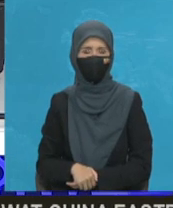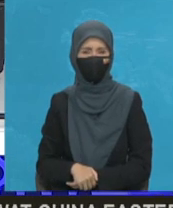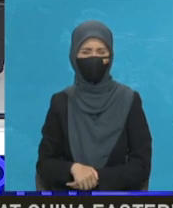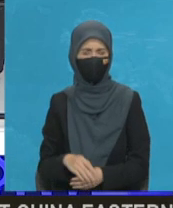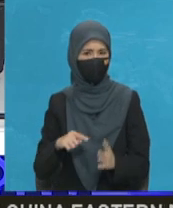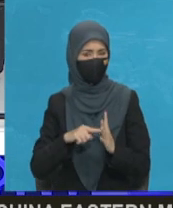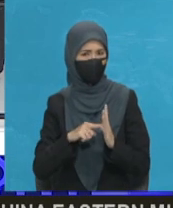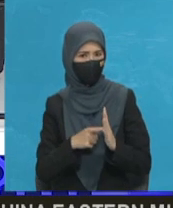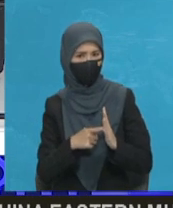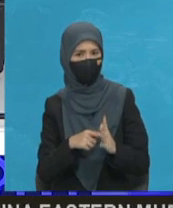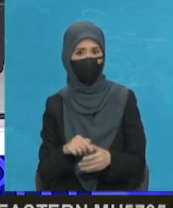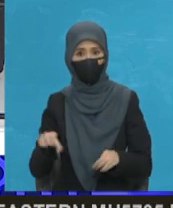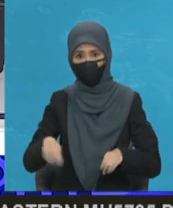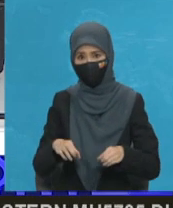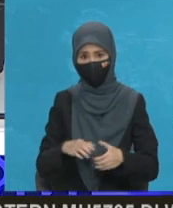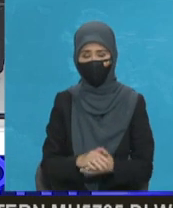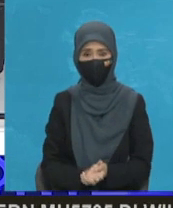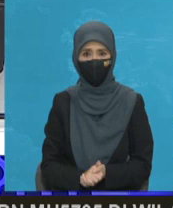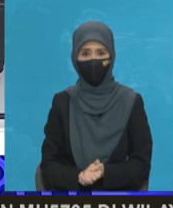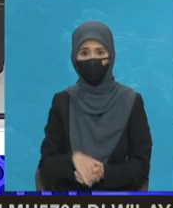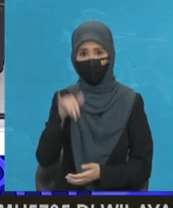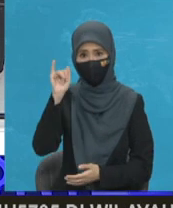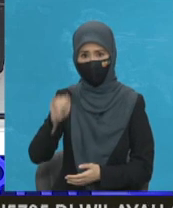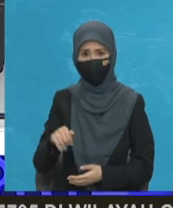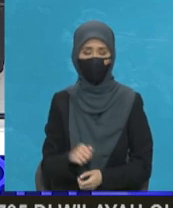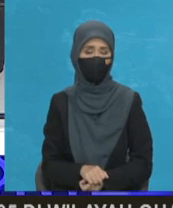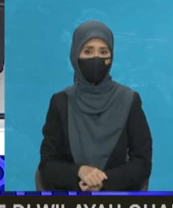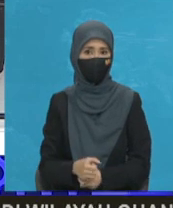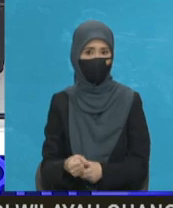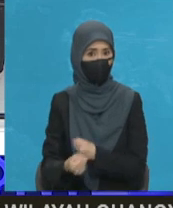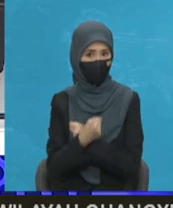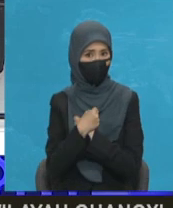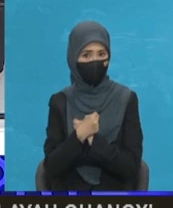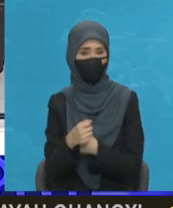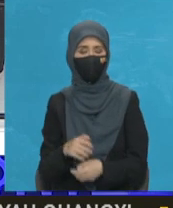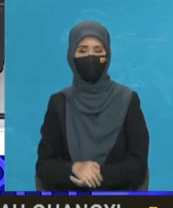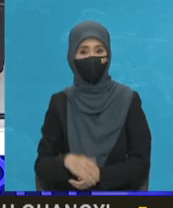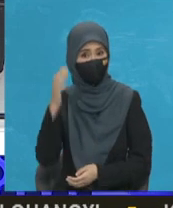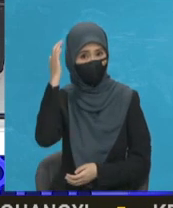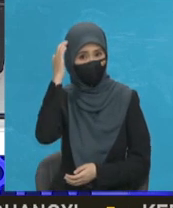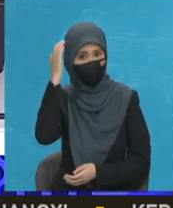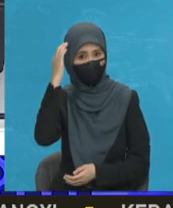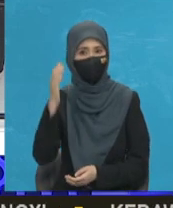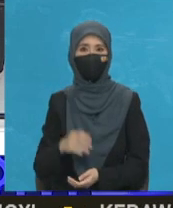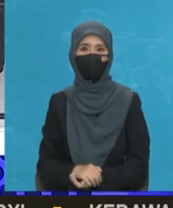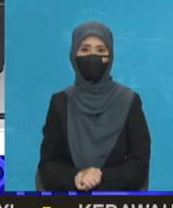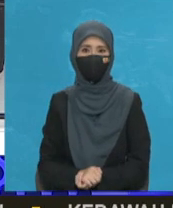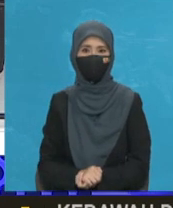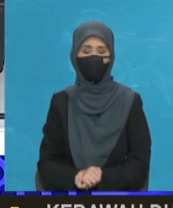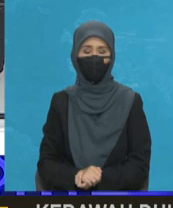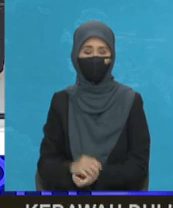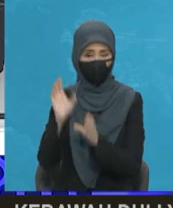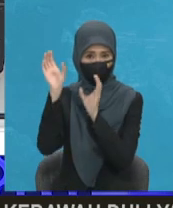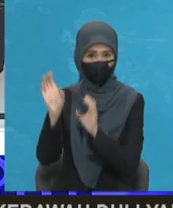tindakan awal untuk daya tahan yang lebih kuat forum diadakan bagi memperingati dan menyambut hari kaji cuacase dunia